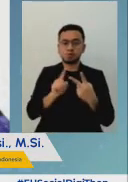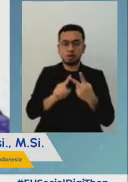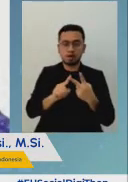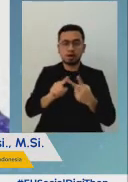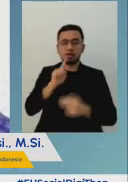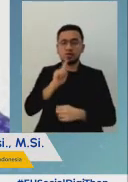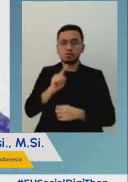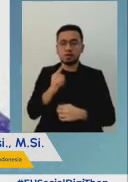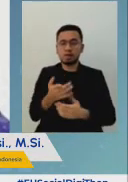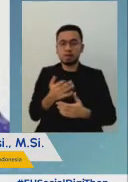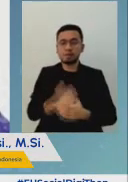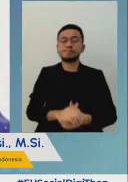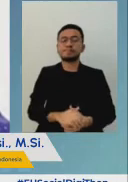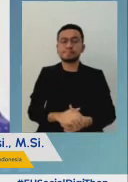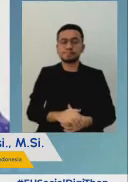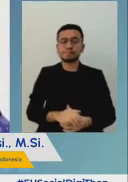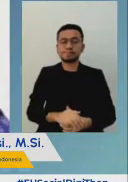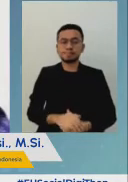bagaimana supaya,